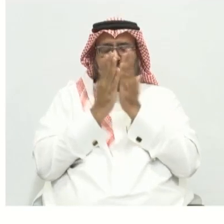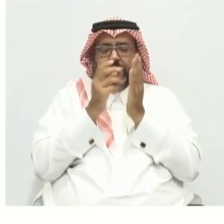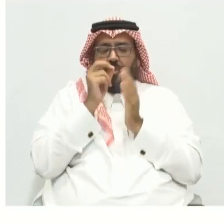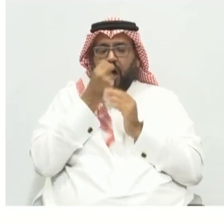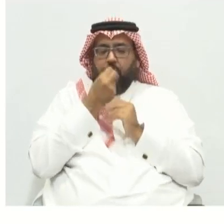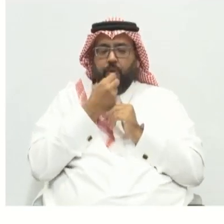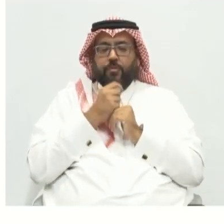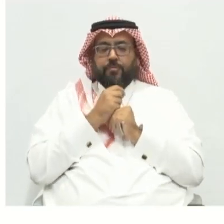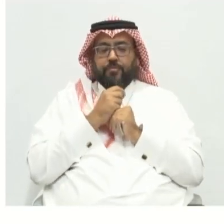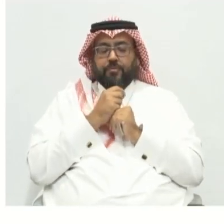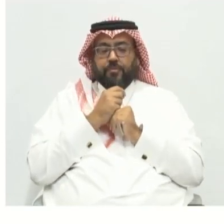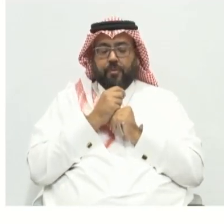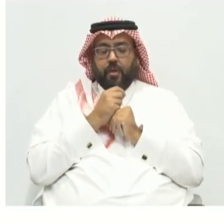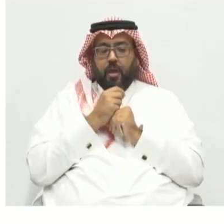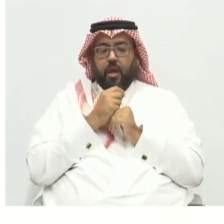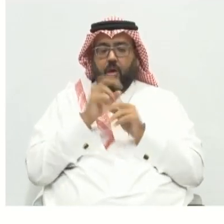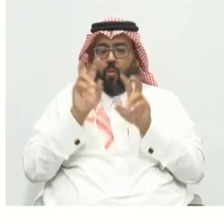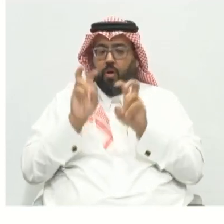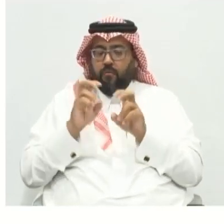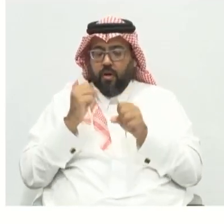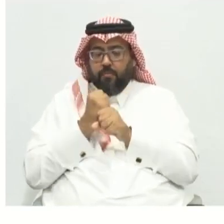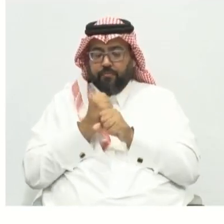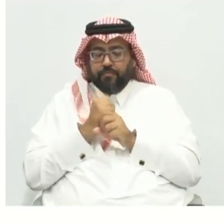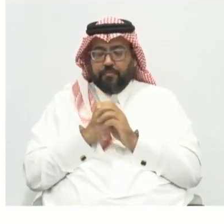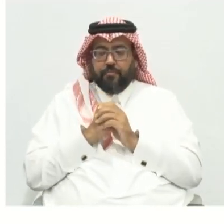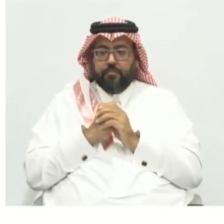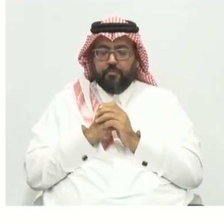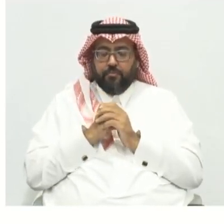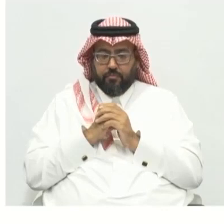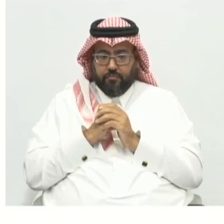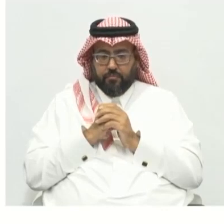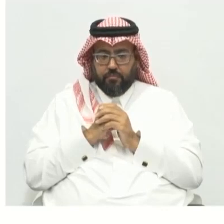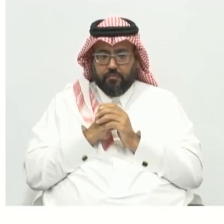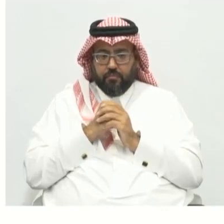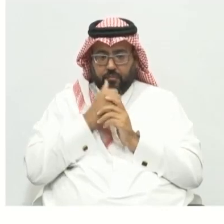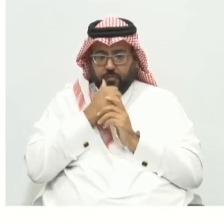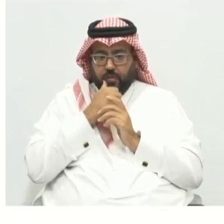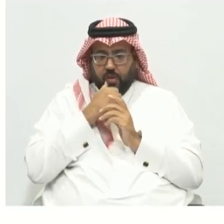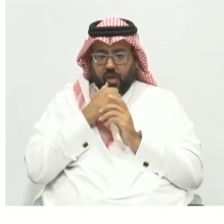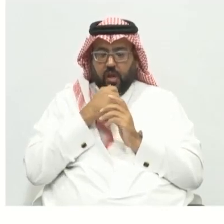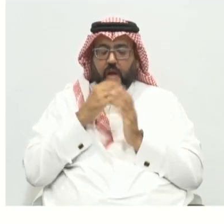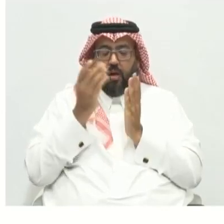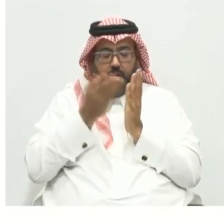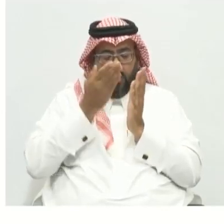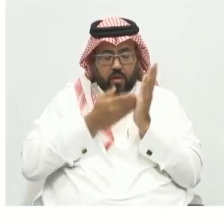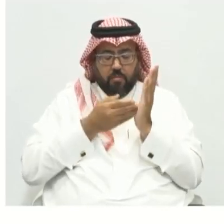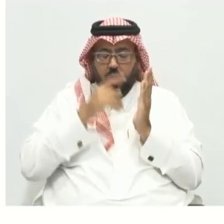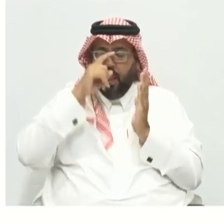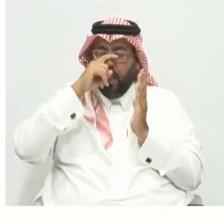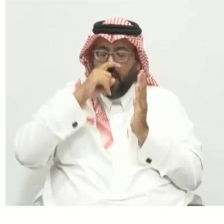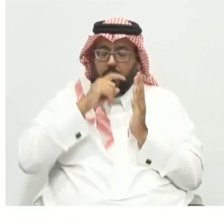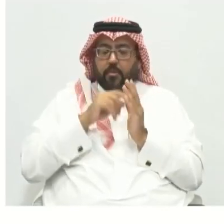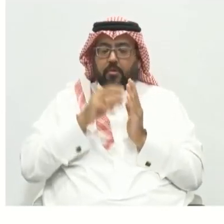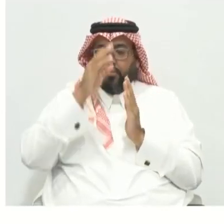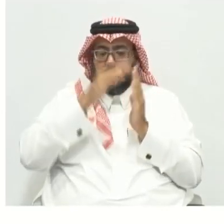او الامتناع عن عمل في نشاط ما بشكل عام ومجرد ويصدر بخطاب ملزم عن السلطه العامه